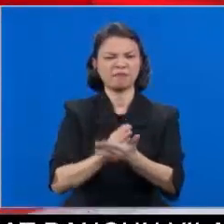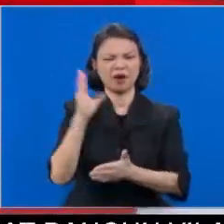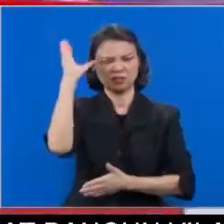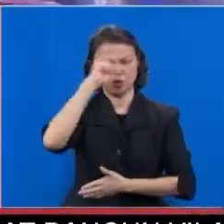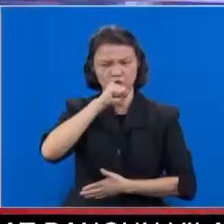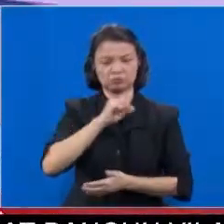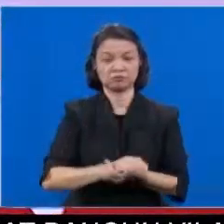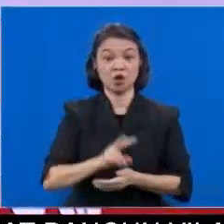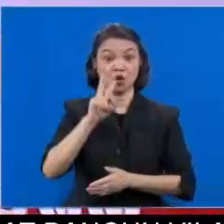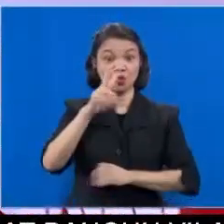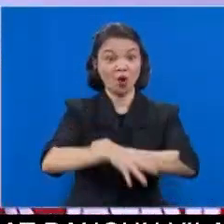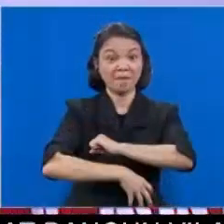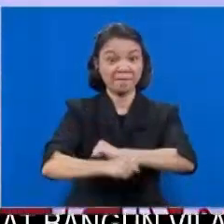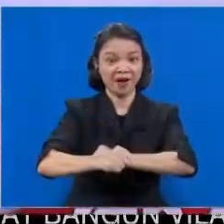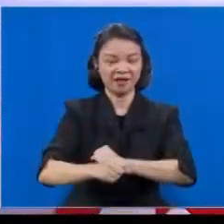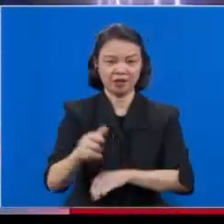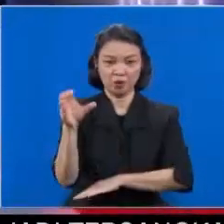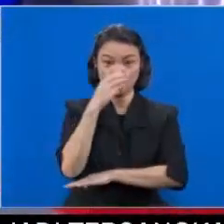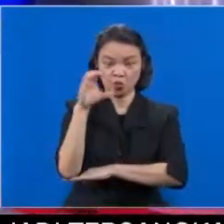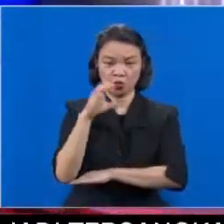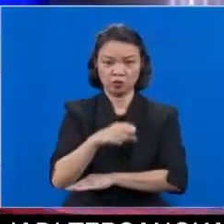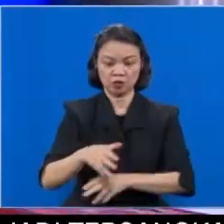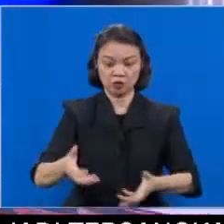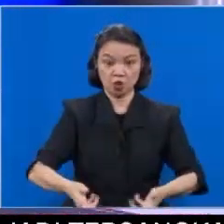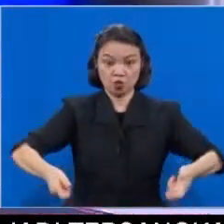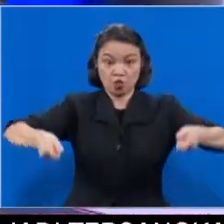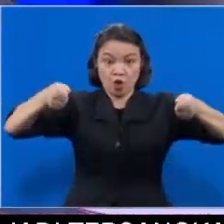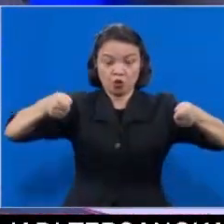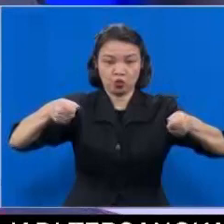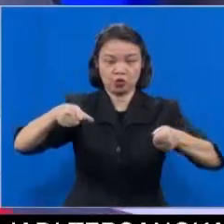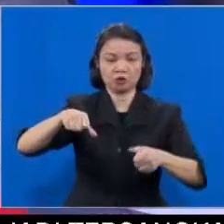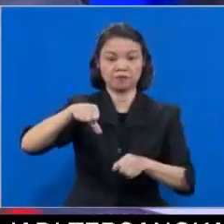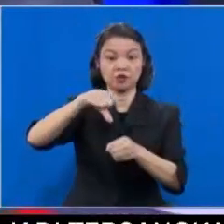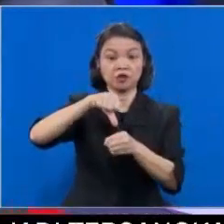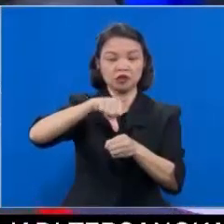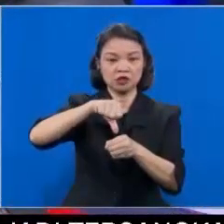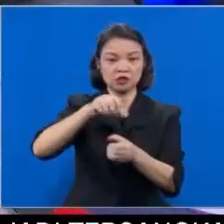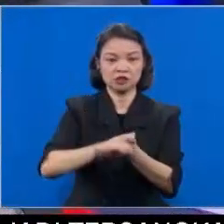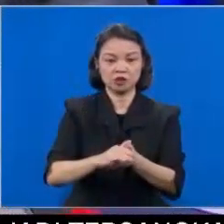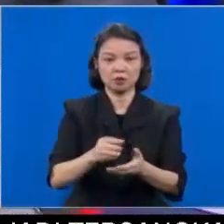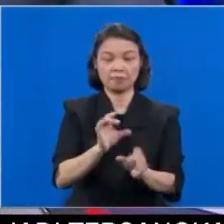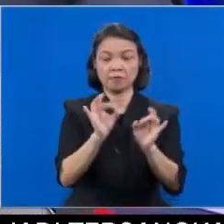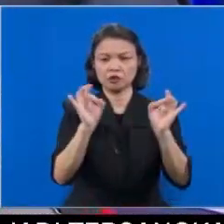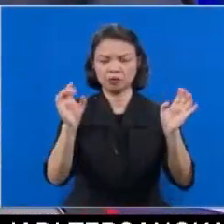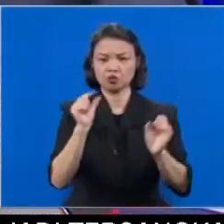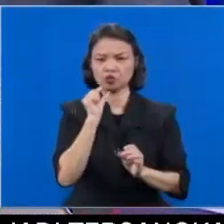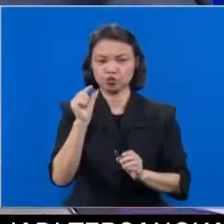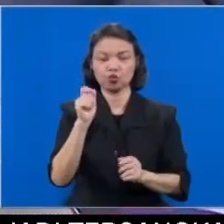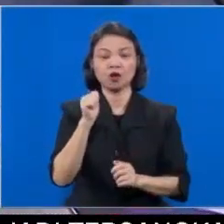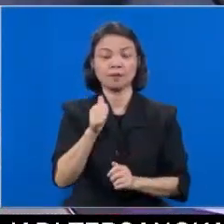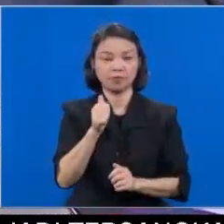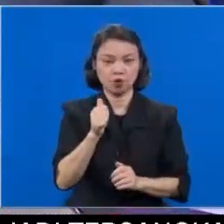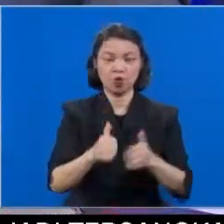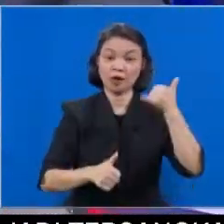Dua orang maling terekam kamera pengawas menggasak satu karung penuh berisi aksesoris ponsel dan voucher isi ulang pulsa di Kabupaten Bogor, Jawa